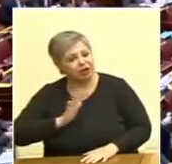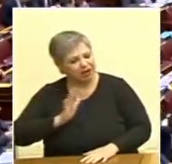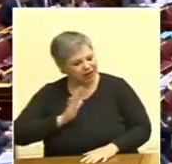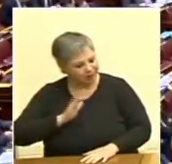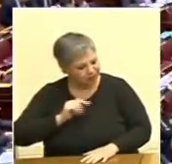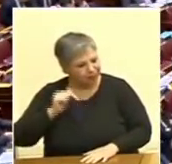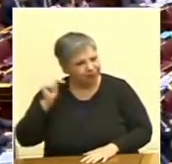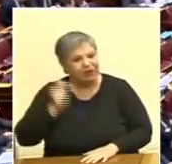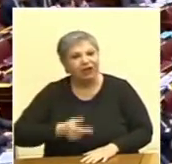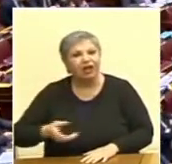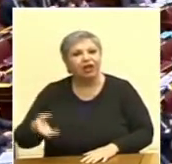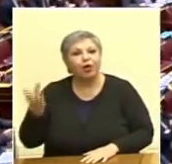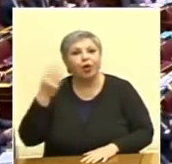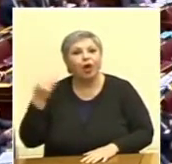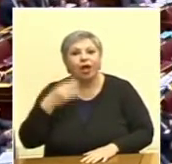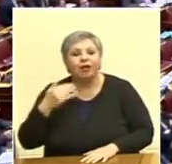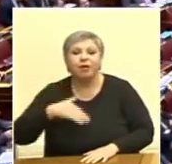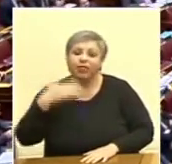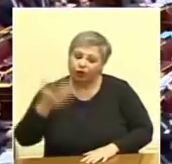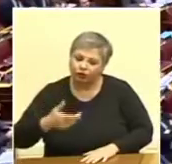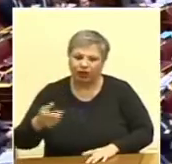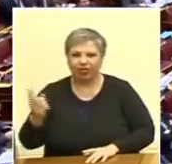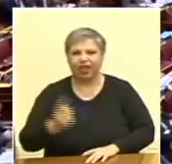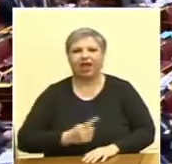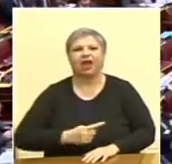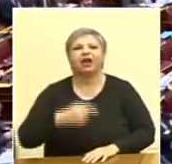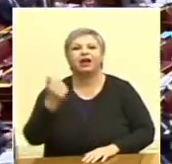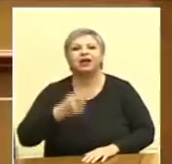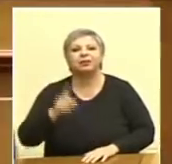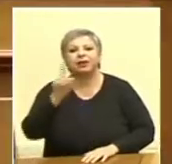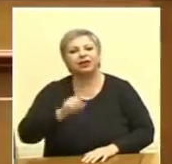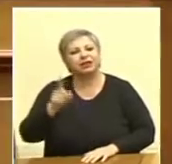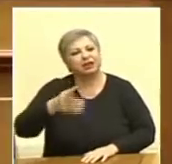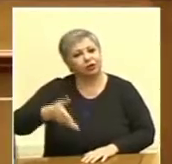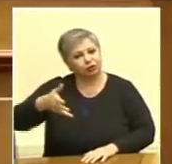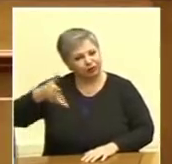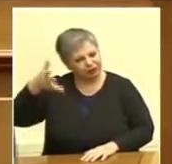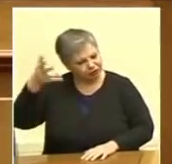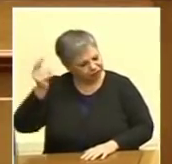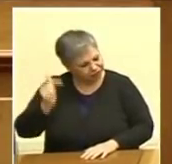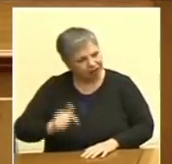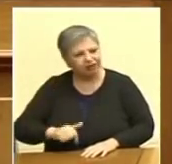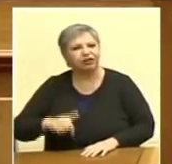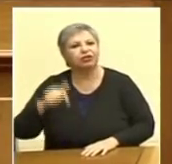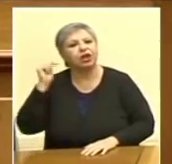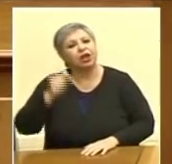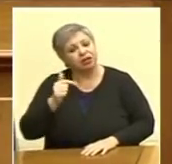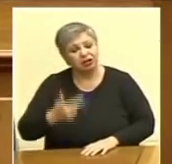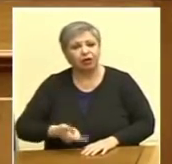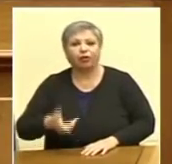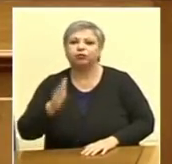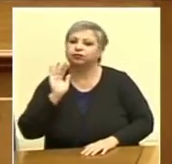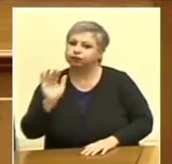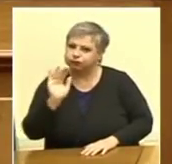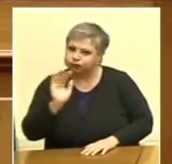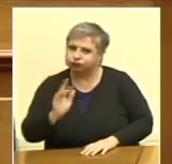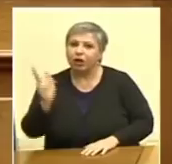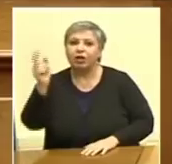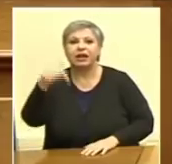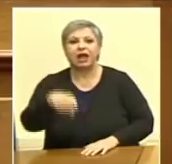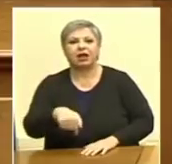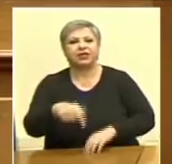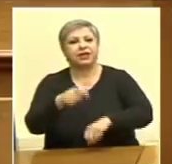τη φορά μαζί μας και ο αρχηγός της αξιωματικής αντιπολίτευσης. Φαντάζομαι ότι θα με ακούει, του ζήτησα και εγώ να είναι εδώ την ώρα που θα είμαι κι